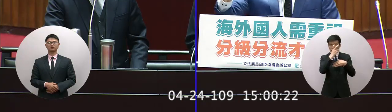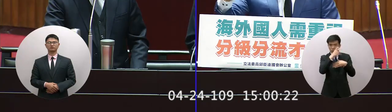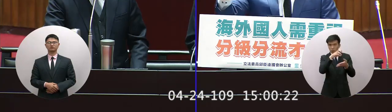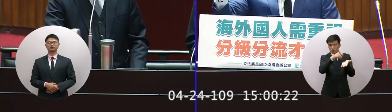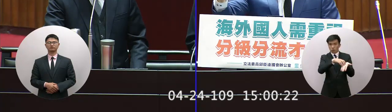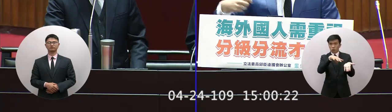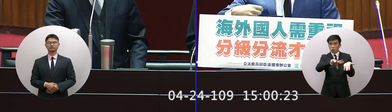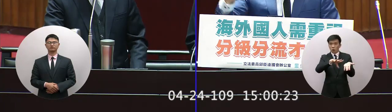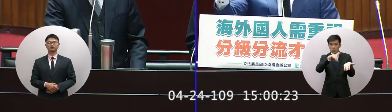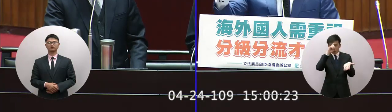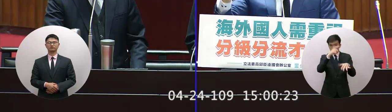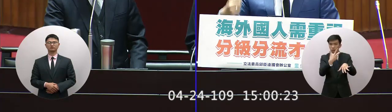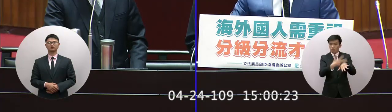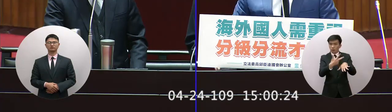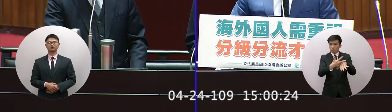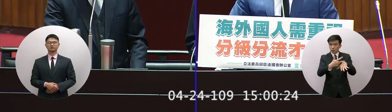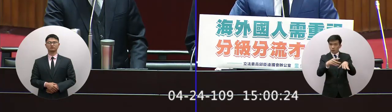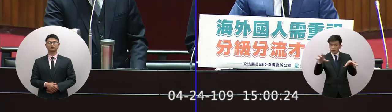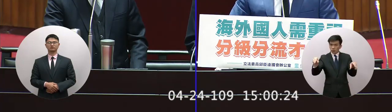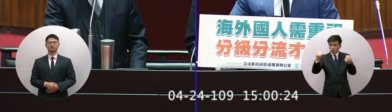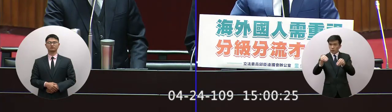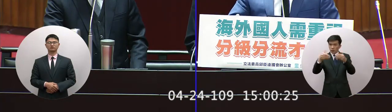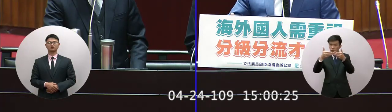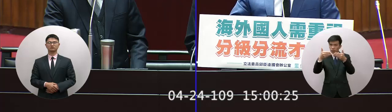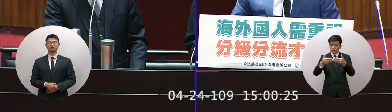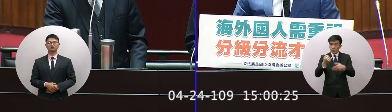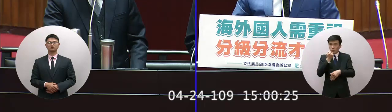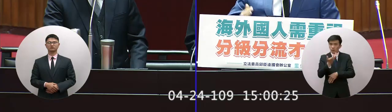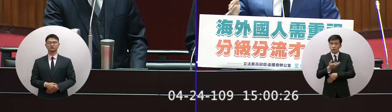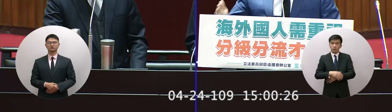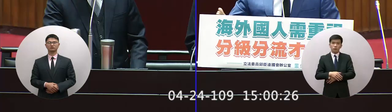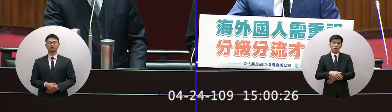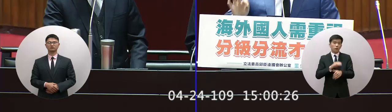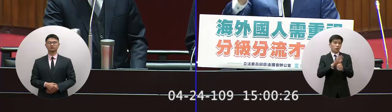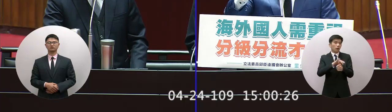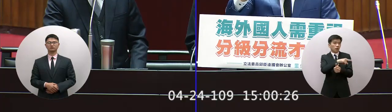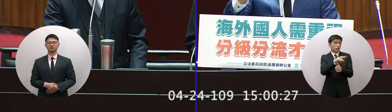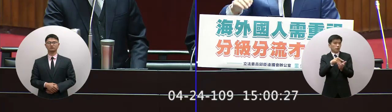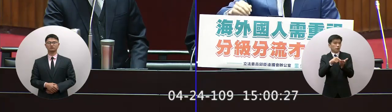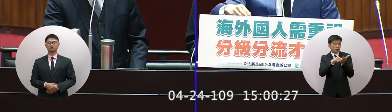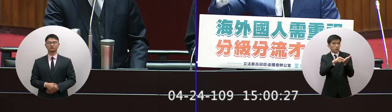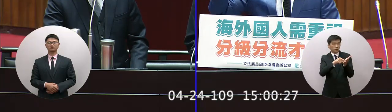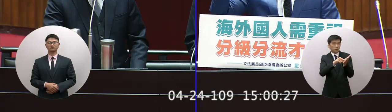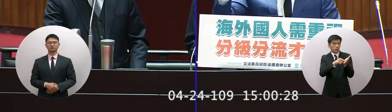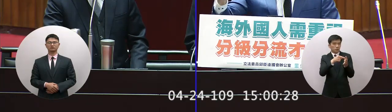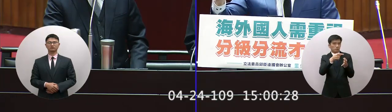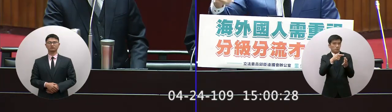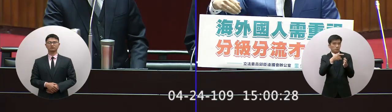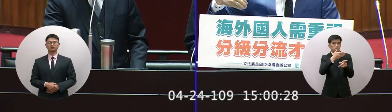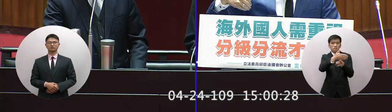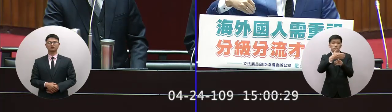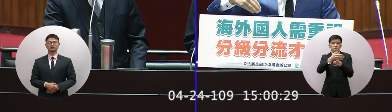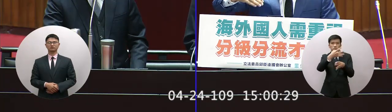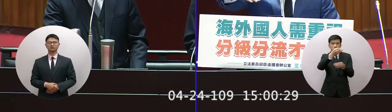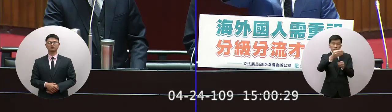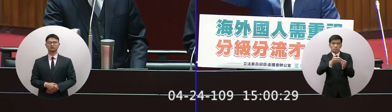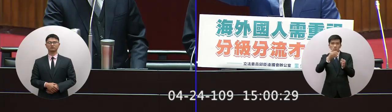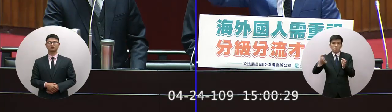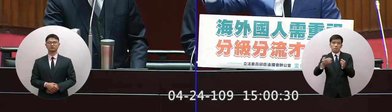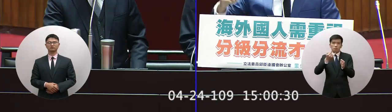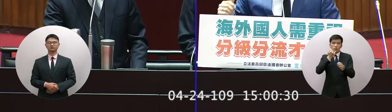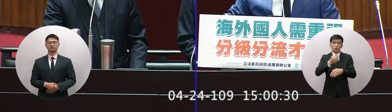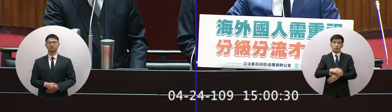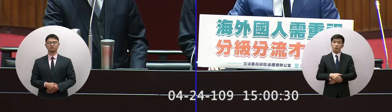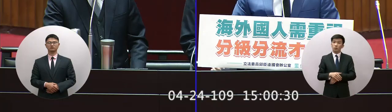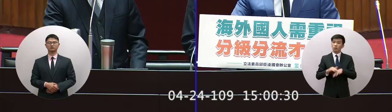个科技对保，还是说交叉对保的方式，协助他们在旧贷的展延？因为现在第三季开始，我们这种制造业的供应链跟东